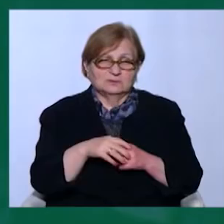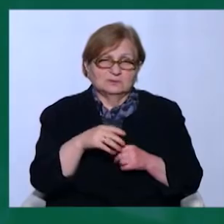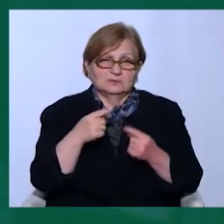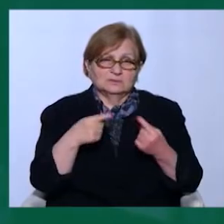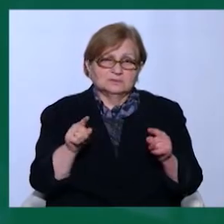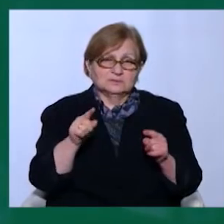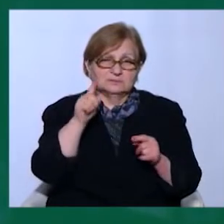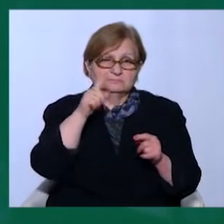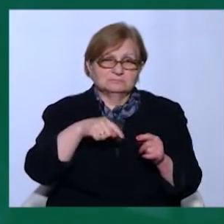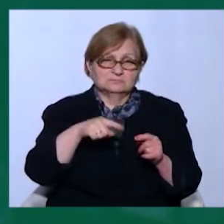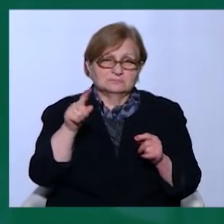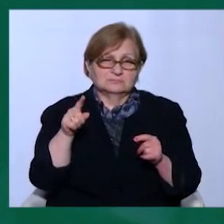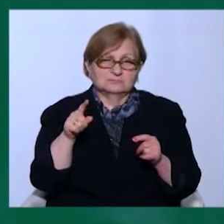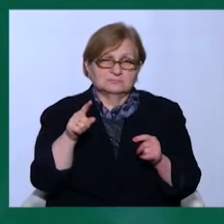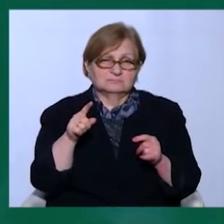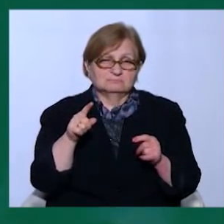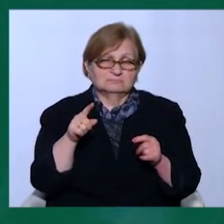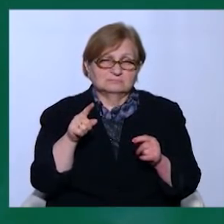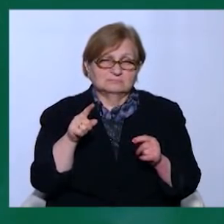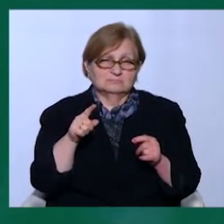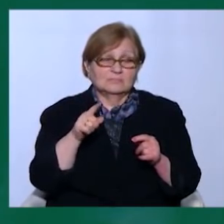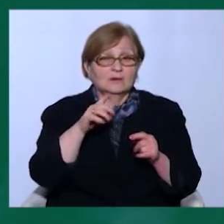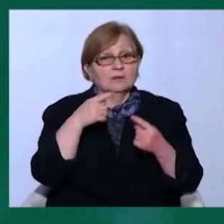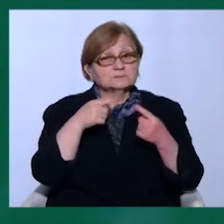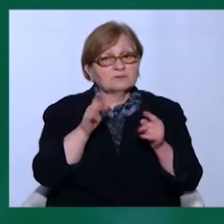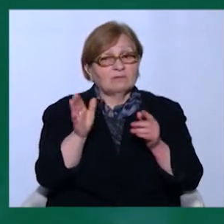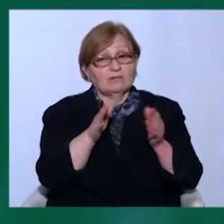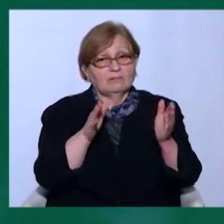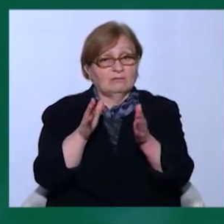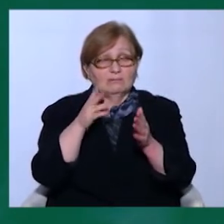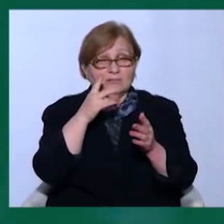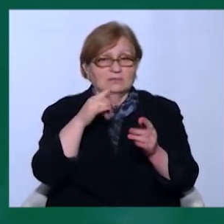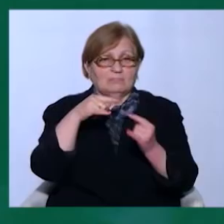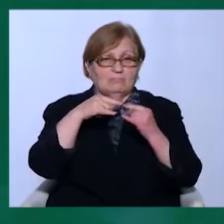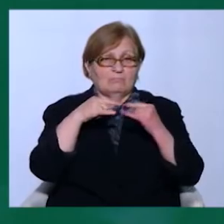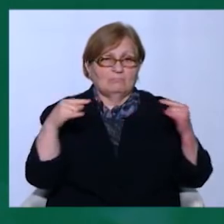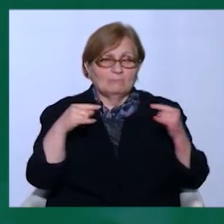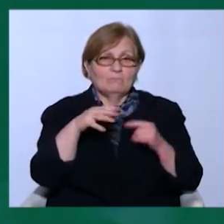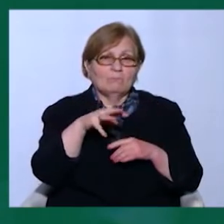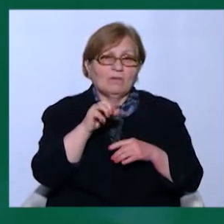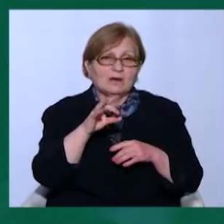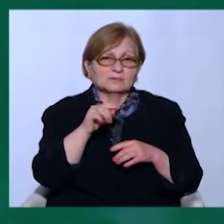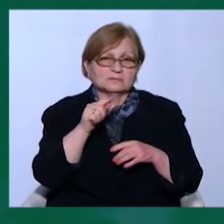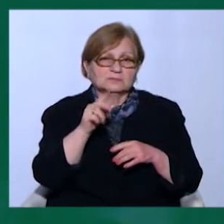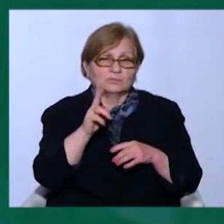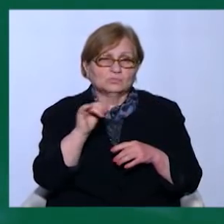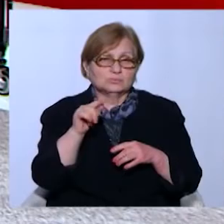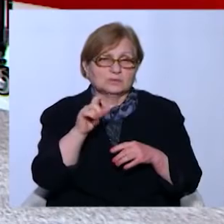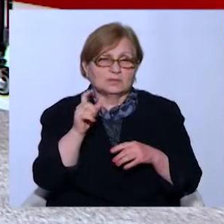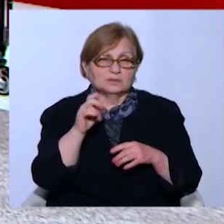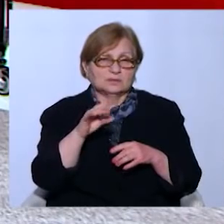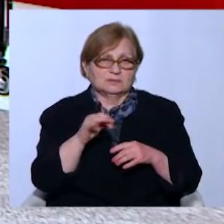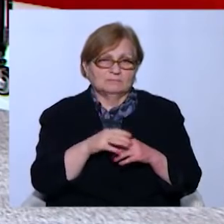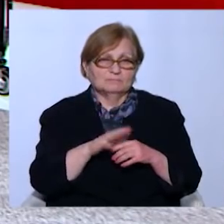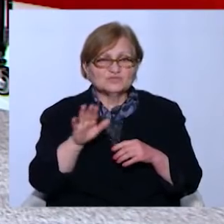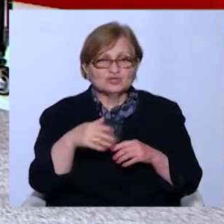დანარჩენი ფიგურები კი არის მართკუთხედები. ჩვენ წინა გაკვეთილზე მართკუთხედებზეც ვისაუბრეთ.